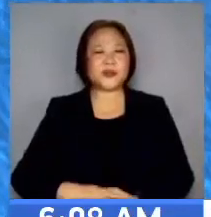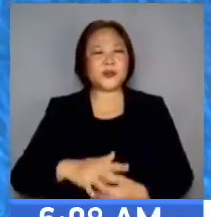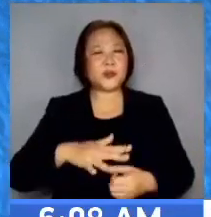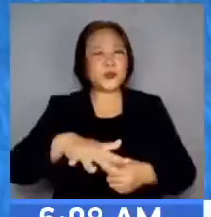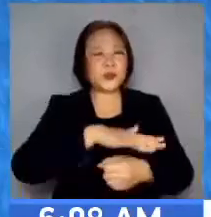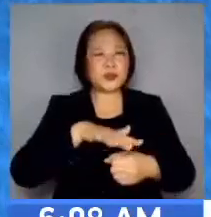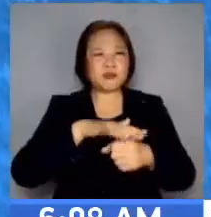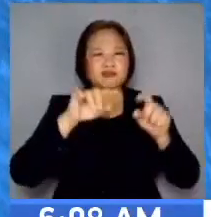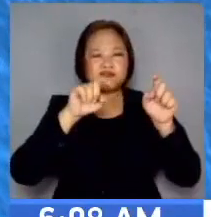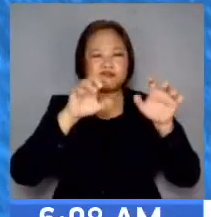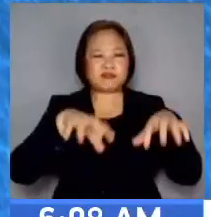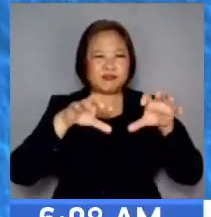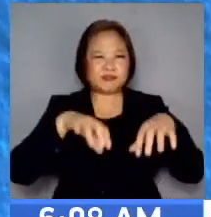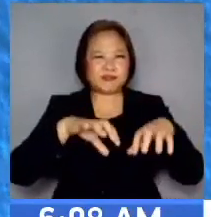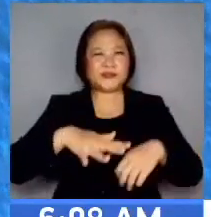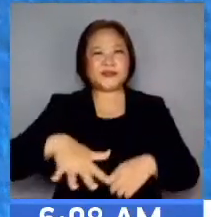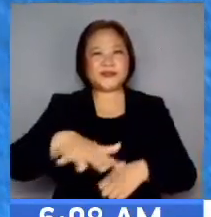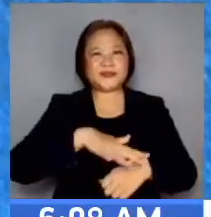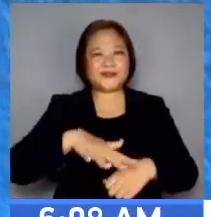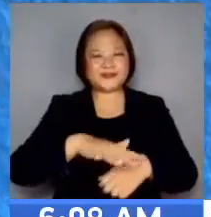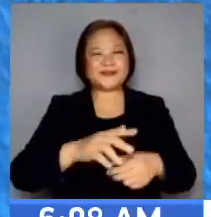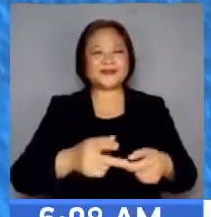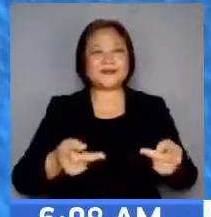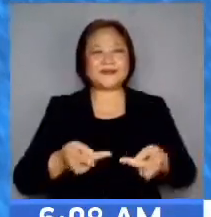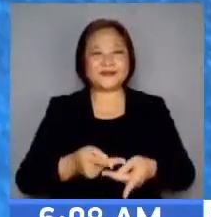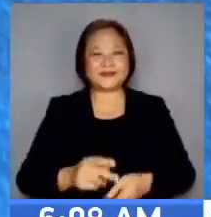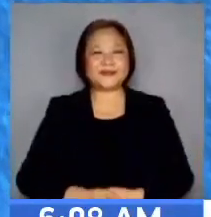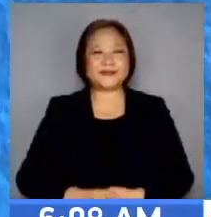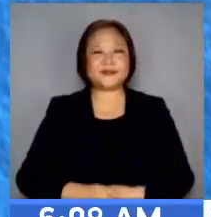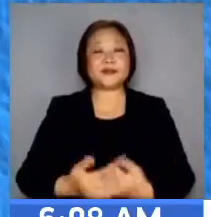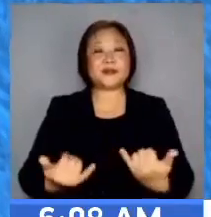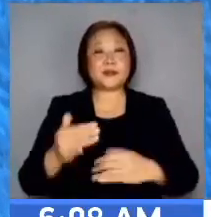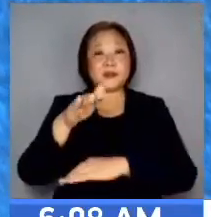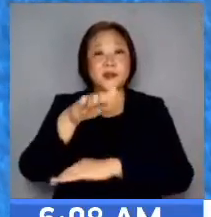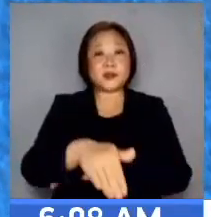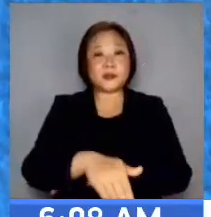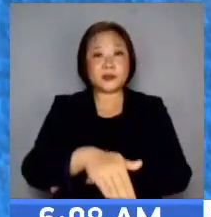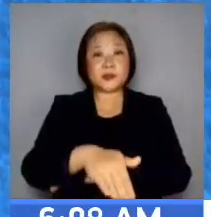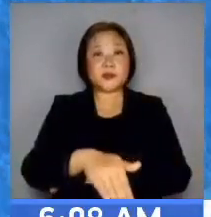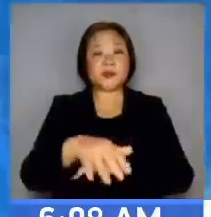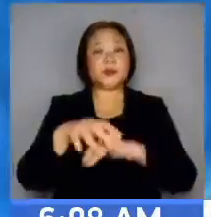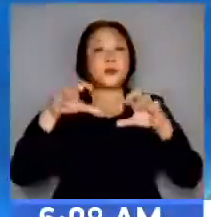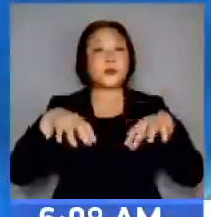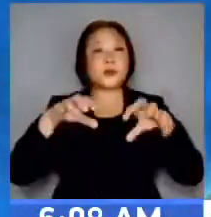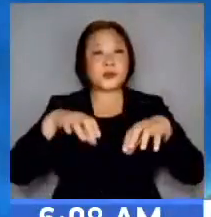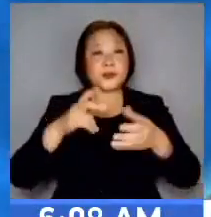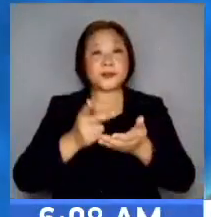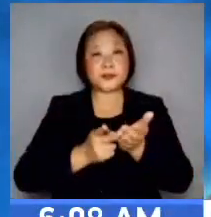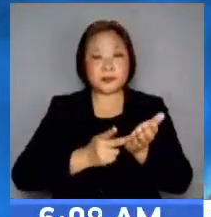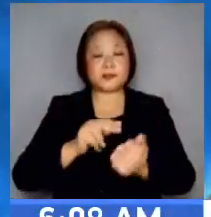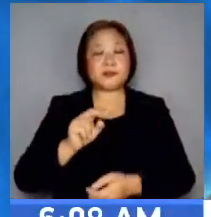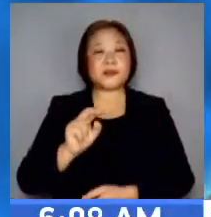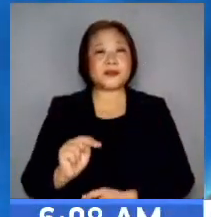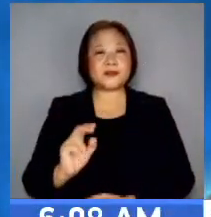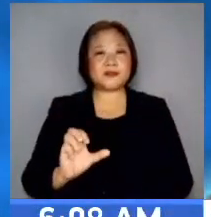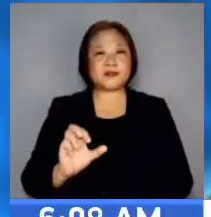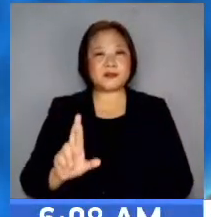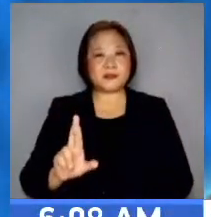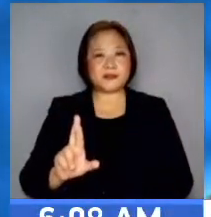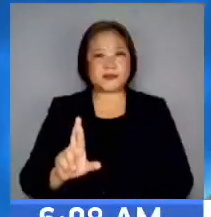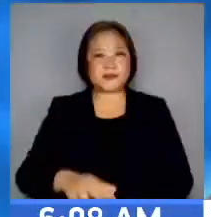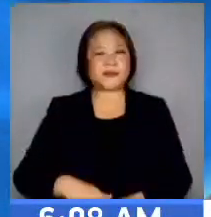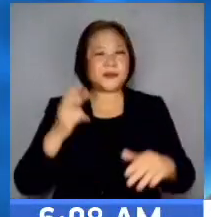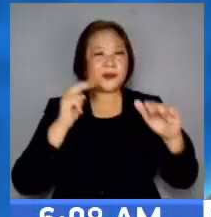mga nasabing lugar. Mamayang hapon, posibleng muli ang pag-uulan sa ilang bahagi ng Metro Manila base sa rainfall forecast ng